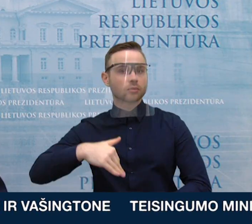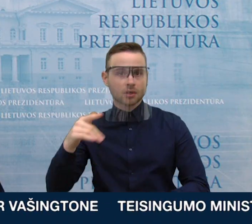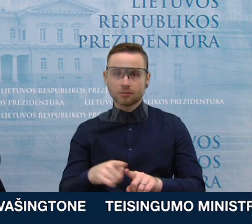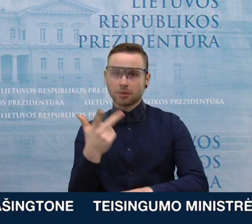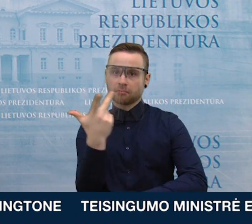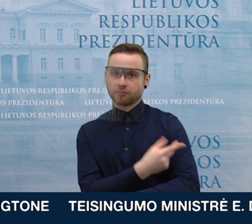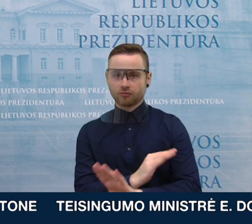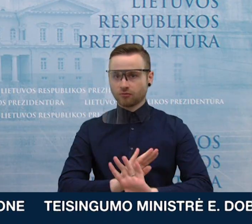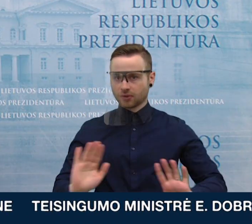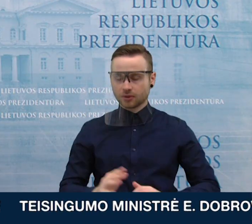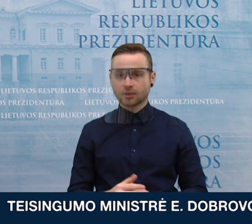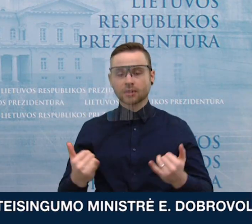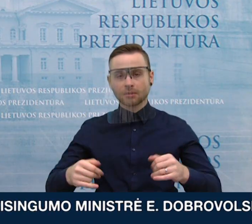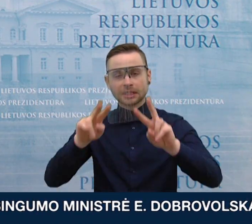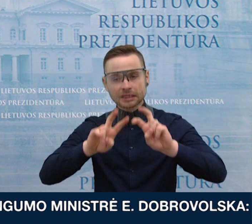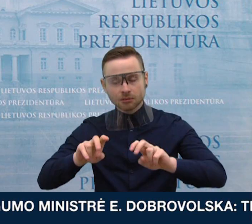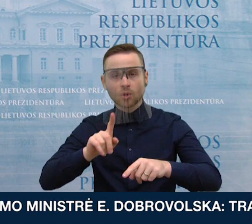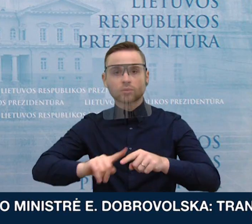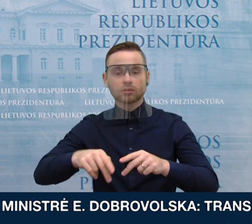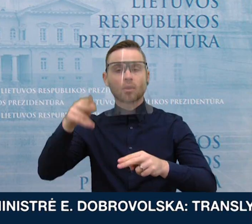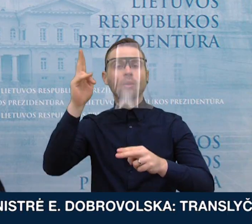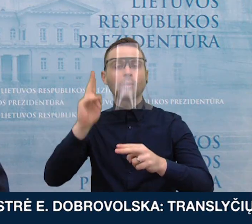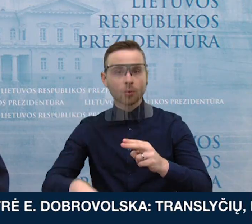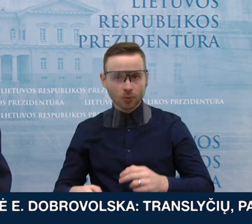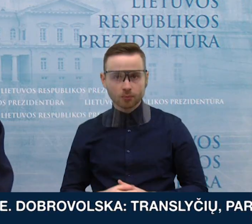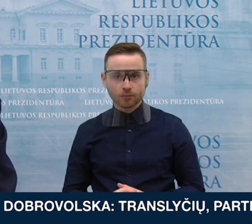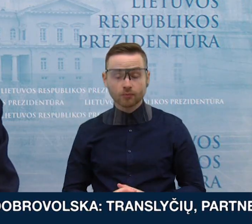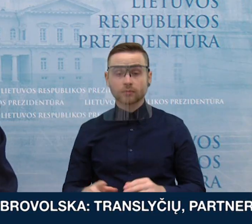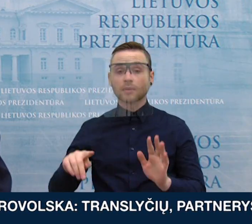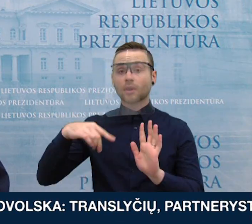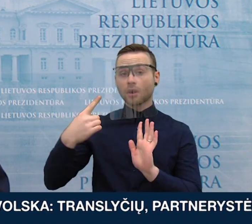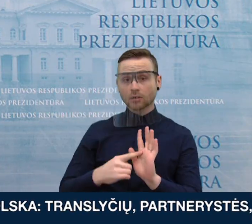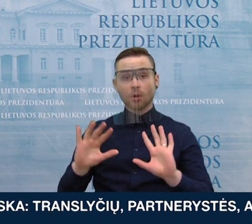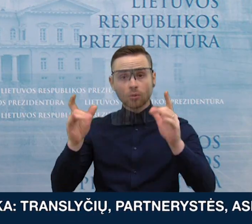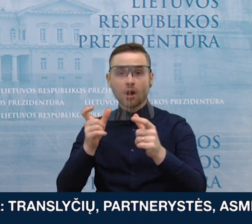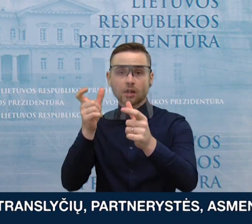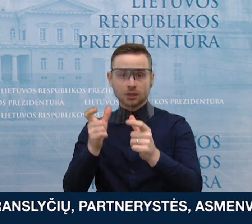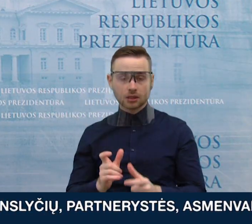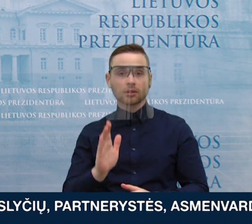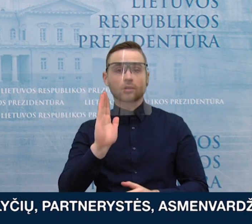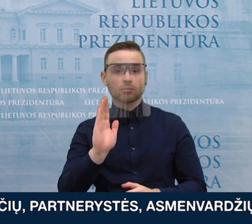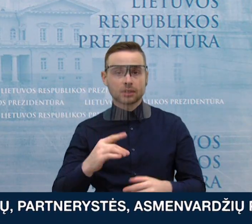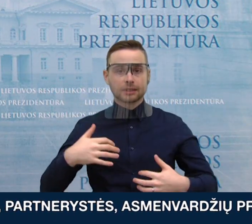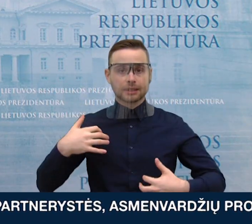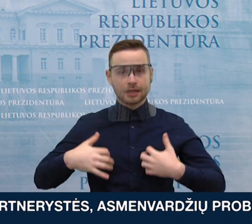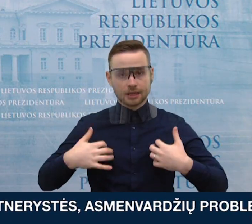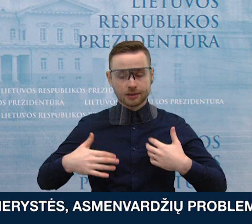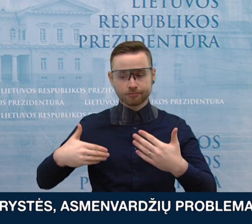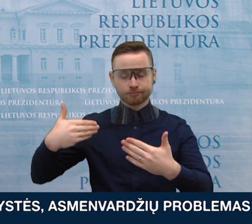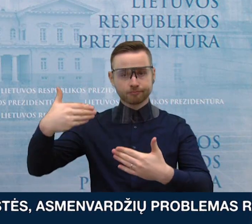Šiuo metu vykdomi baigiamieji tyrimai ir manau, kad atsakymus į klausimus gausime jau artimiausio